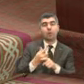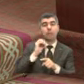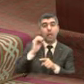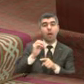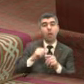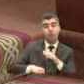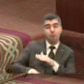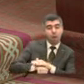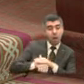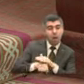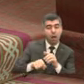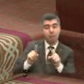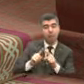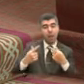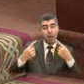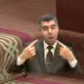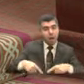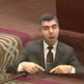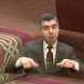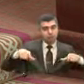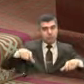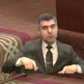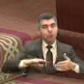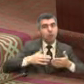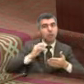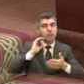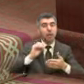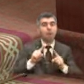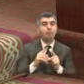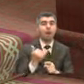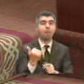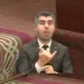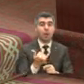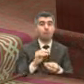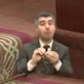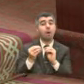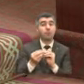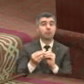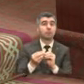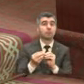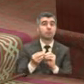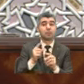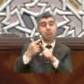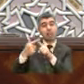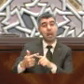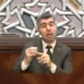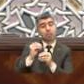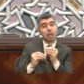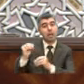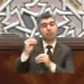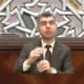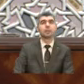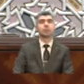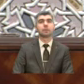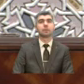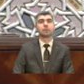مشكل، وملاعب بالتجهيز وبدون موارد هي كطرح مشكل. إذن كاين مشكل. شكرا السيد الوزير. هل